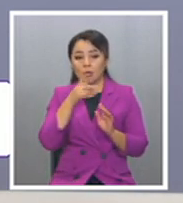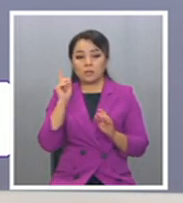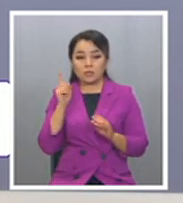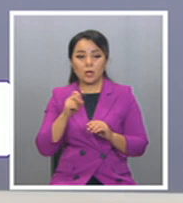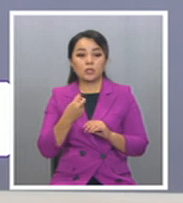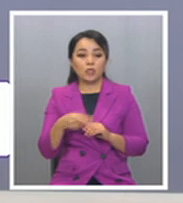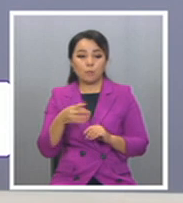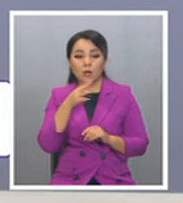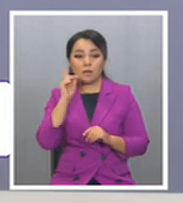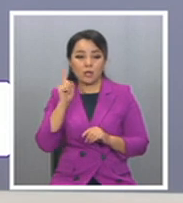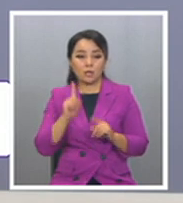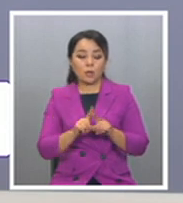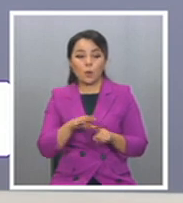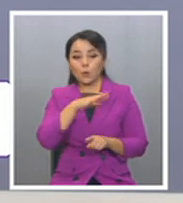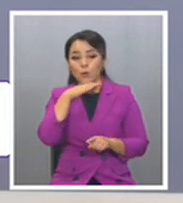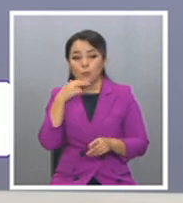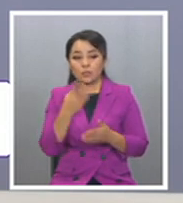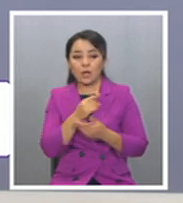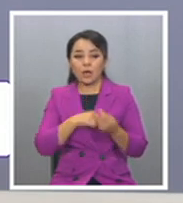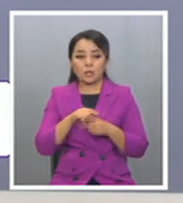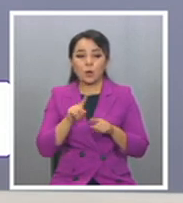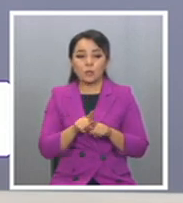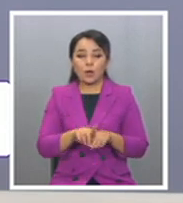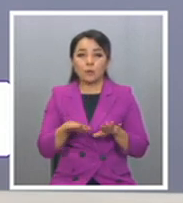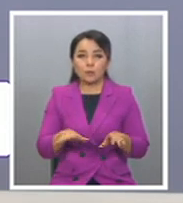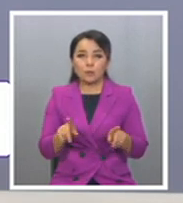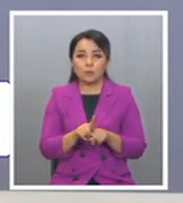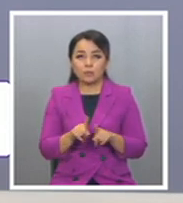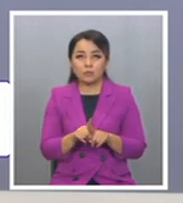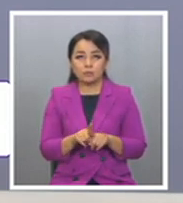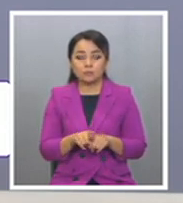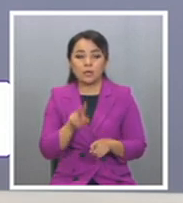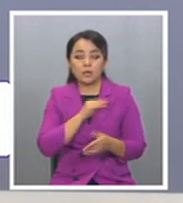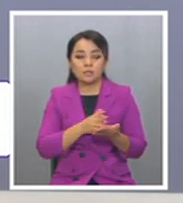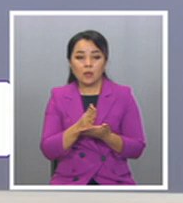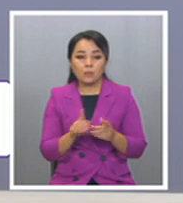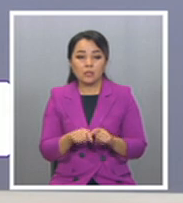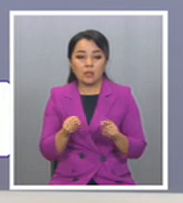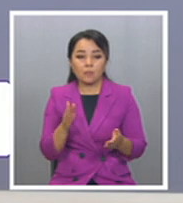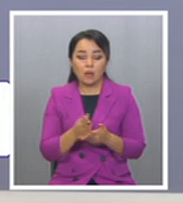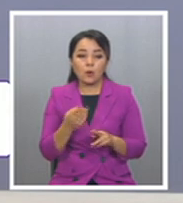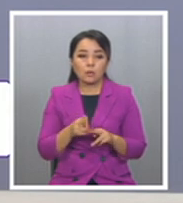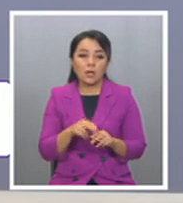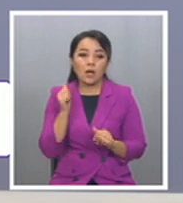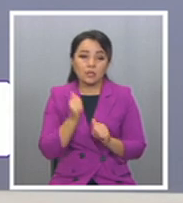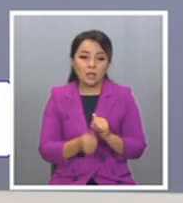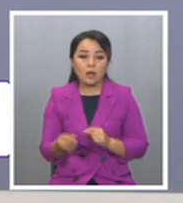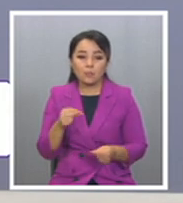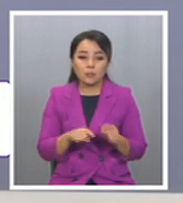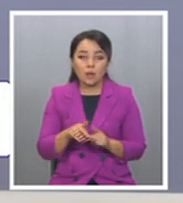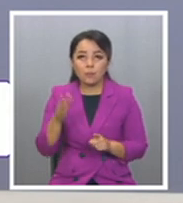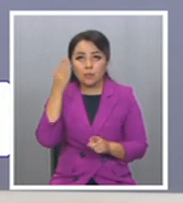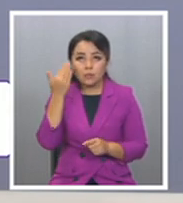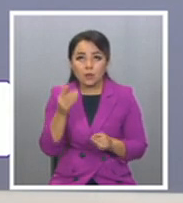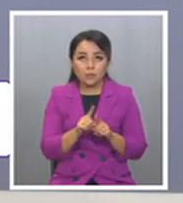ғасырдың бойында көптеген кәсіпорындар қызмет етті. Яғни олардың әрбірі бір-бірімен бәсекелестікке